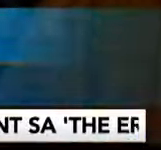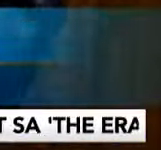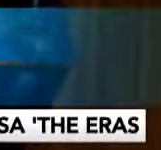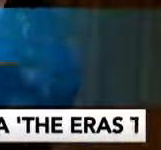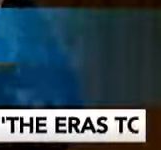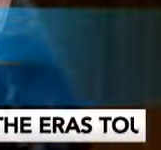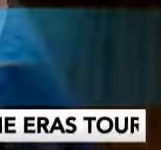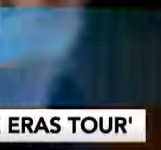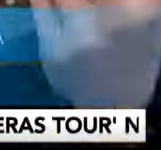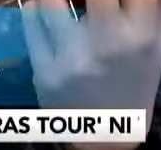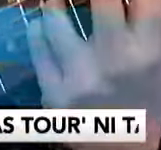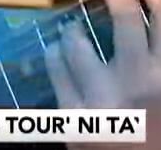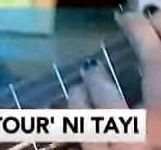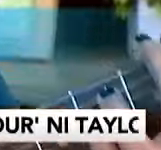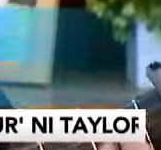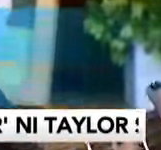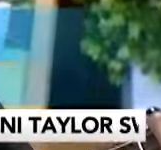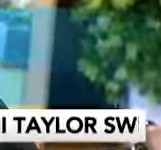dream